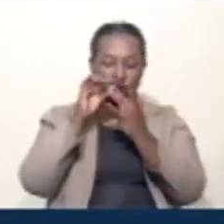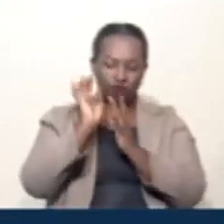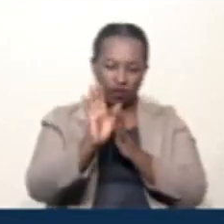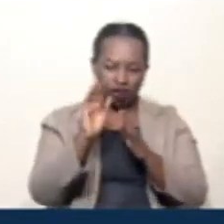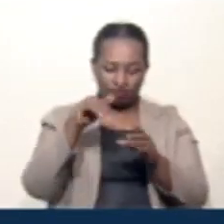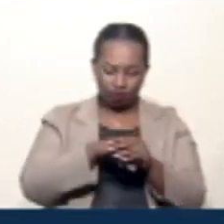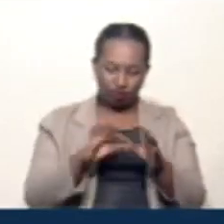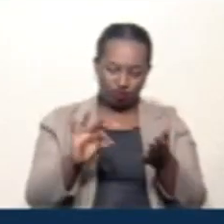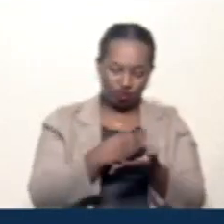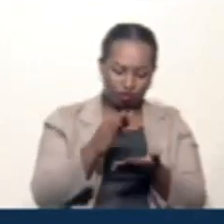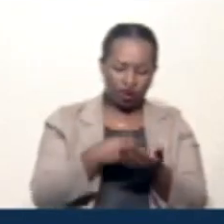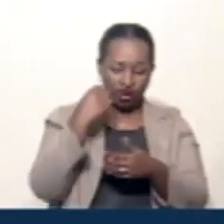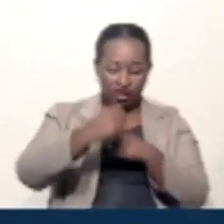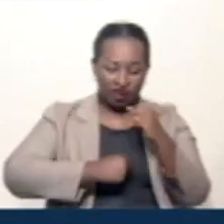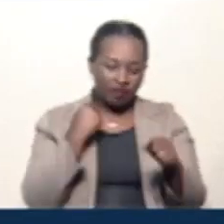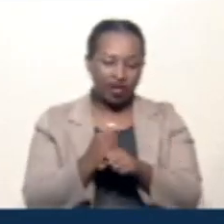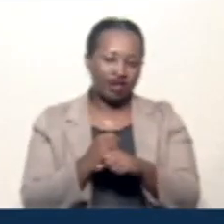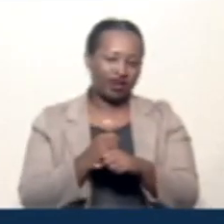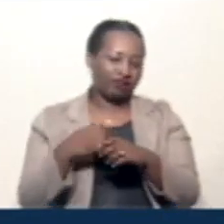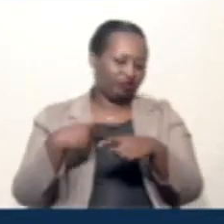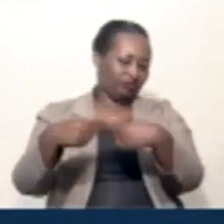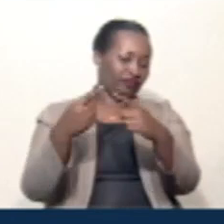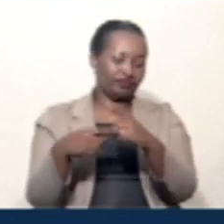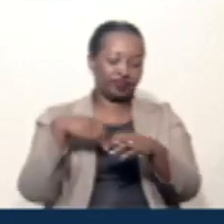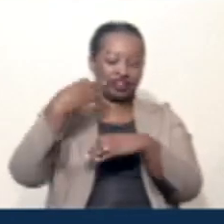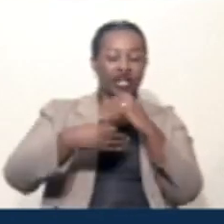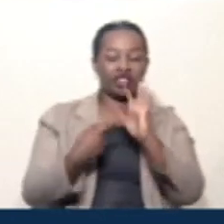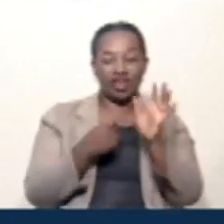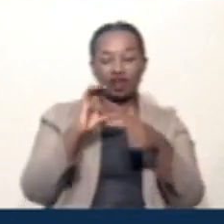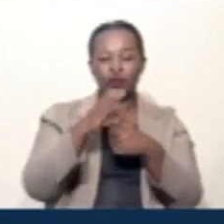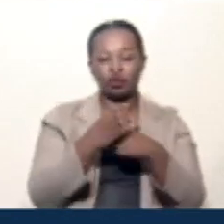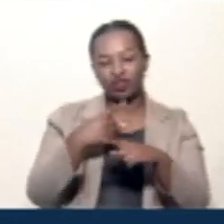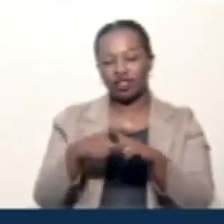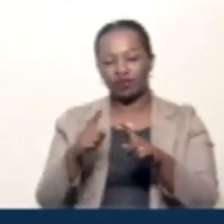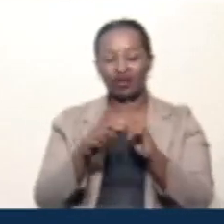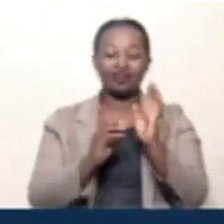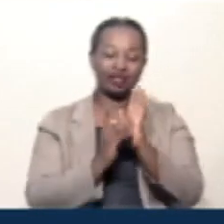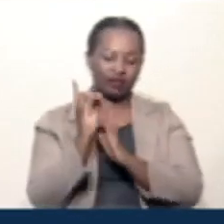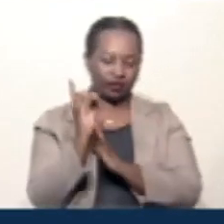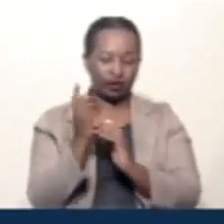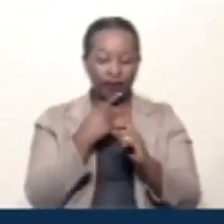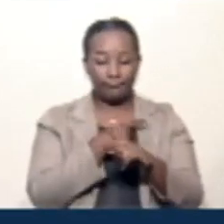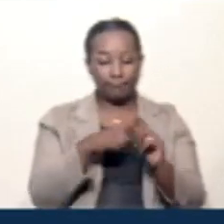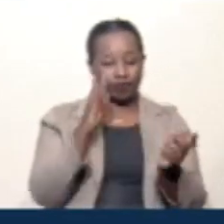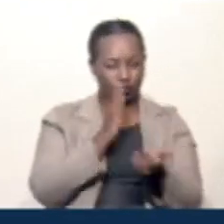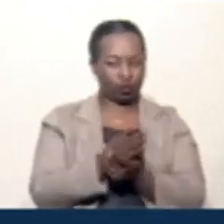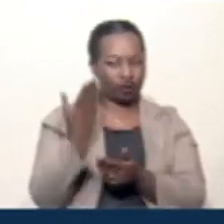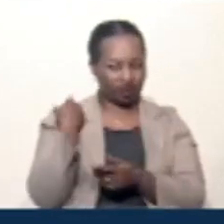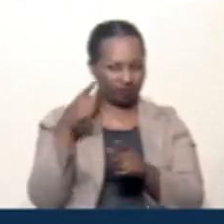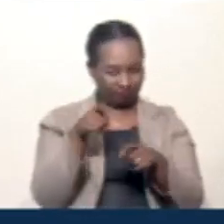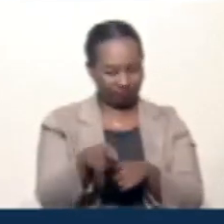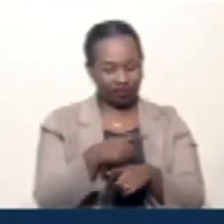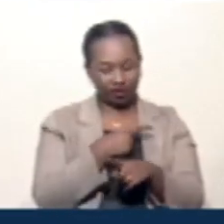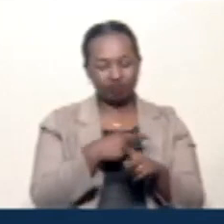mu buboshyi. Uko imyaka yagishije indi gataha ni nako inganda ndangamuco zitandukanye zagiye zitezwa imbere. Gusa nubwo byari bimeze bityo,